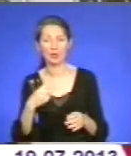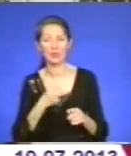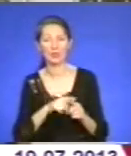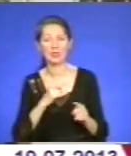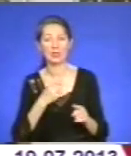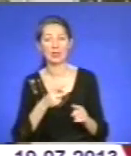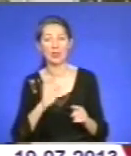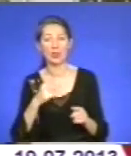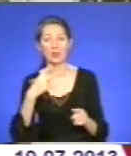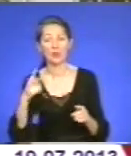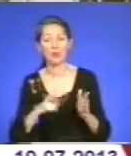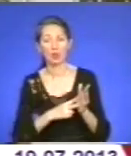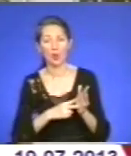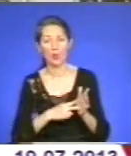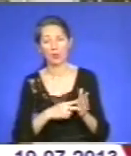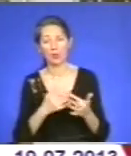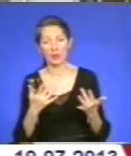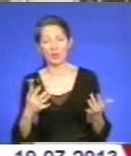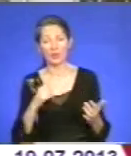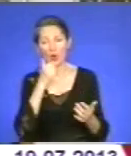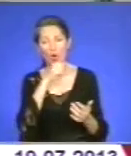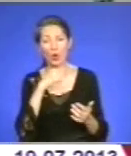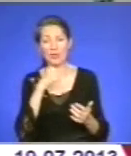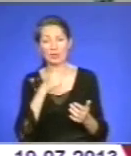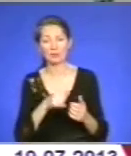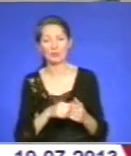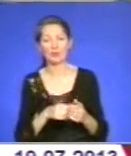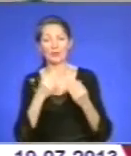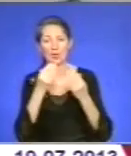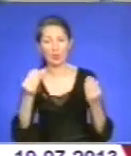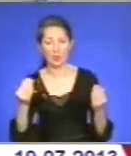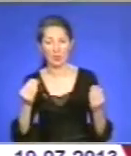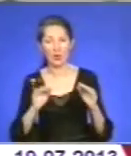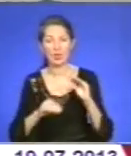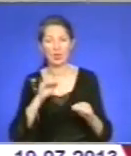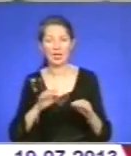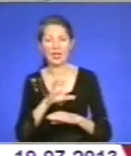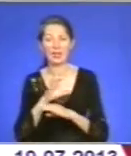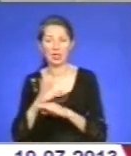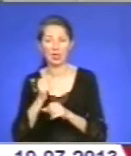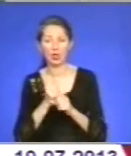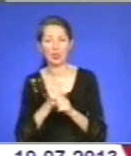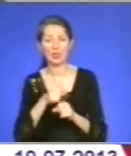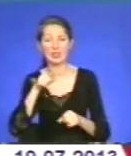було в 2007-му чи ще в якомусь іншому році. Експозицію склали світлини, зроблені